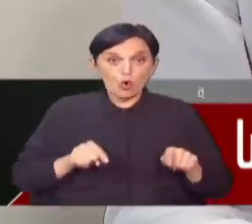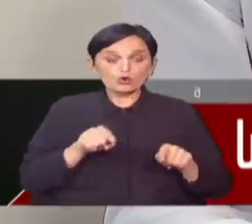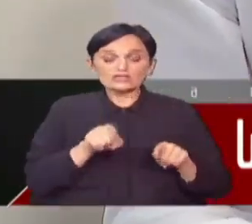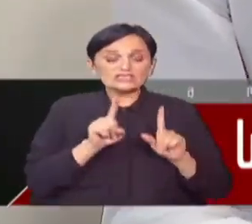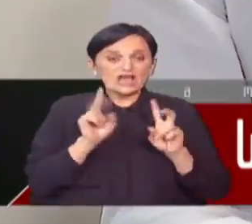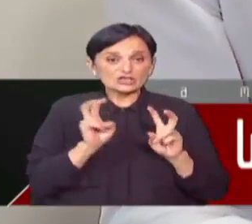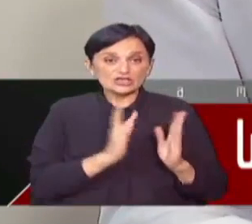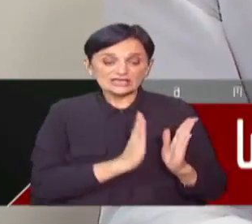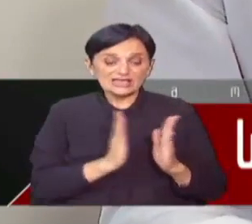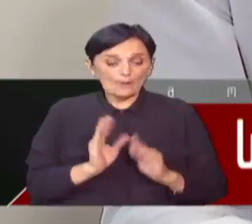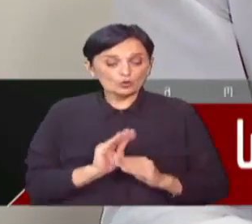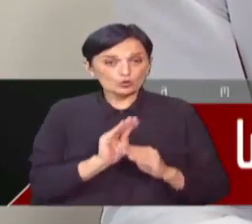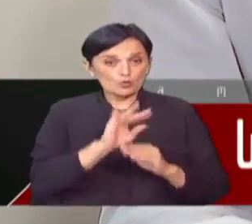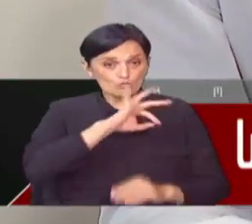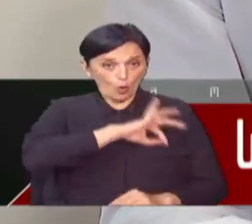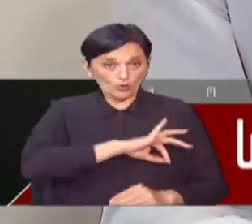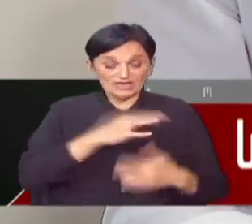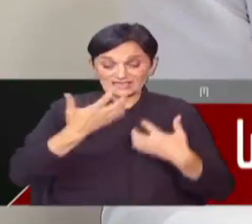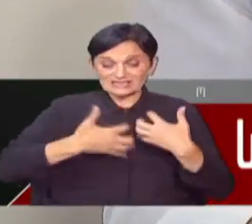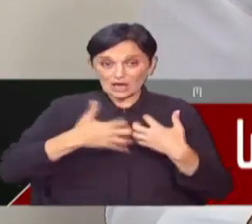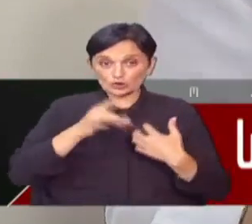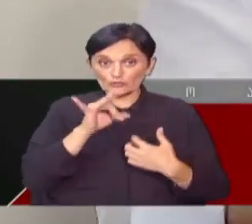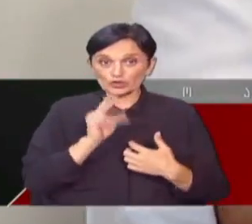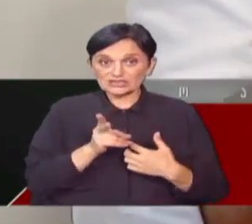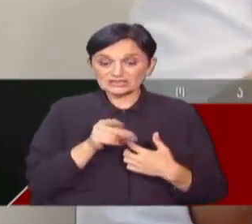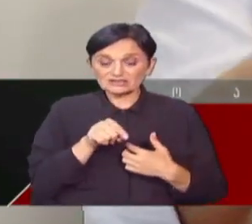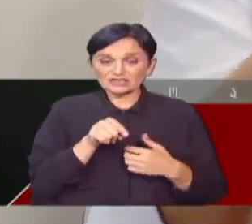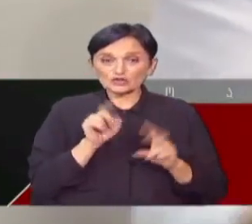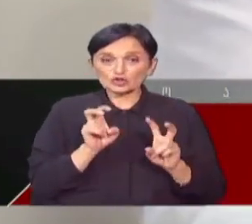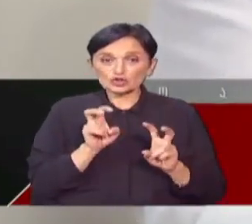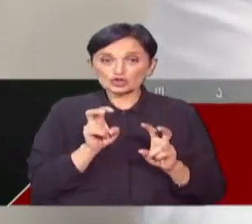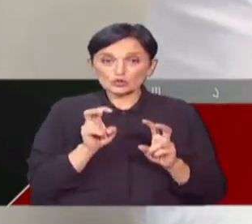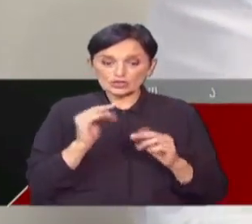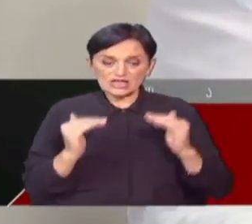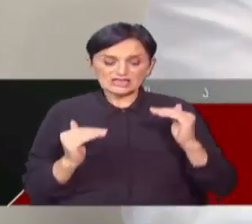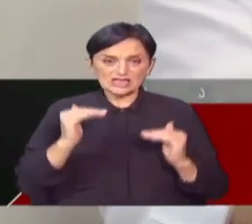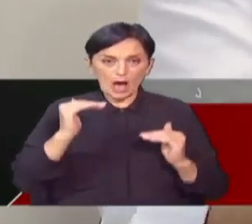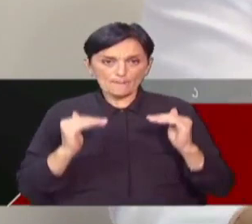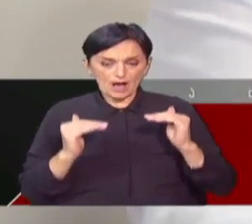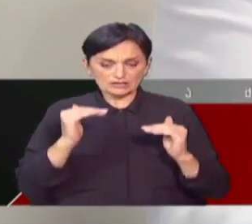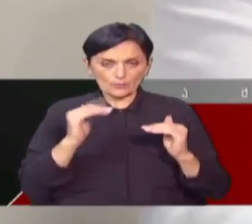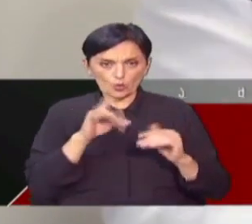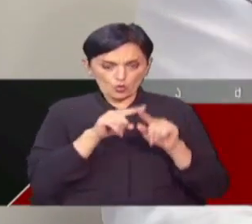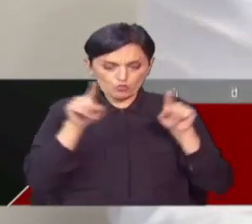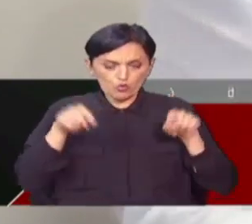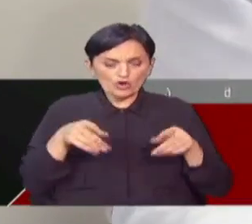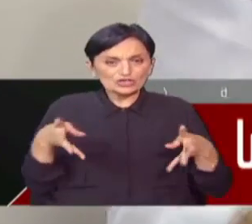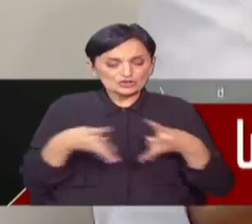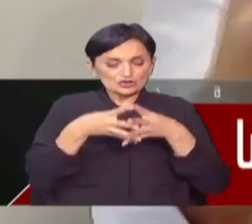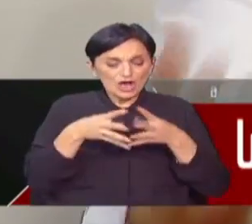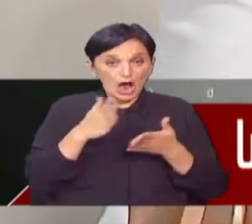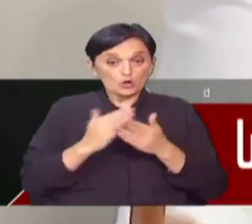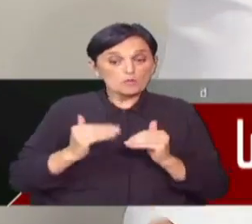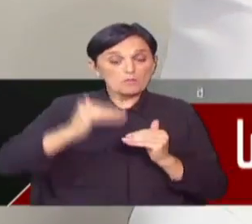სტაბილურ ზრდას და მომგებიანობას, საშუალო რისკი ნიშნავს უფრო ესე ვთქვათ დაბალანსებულ პორტფელს, რომელიც ესე ვთქვათ შერეული პორტფელია,